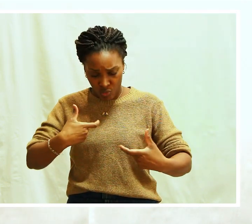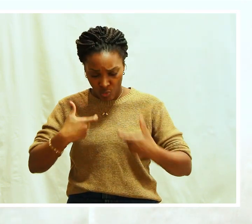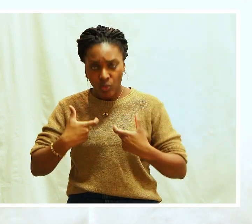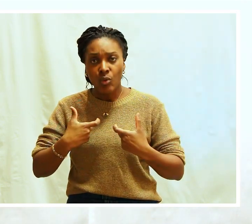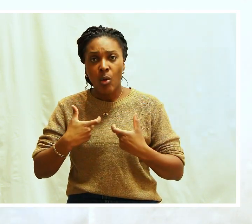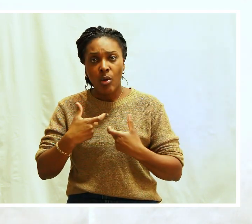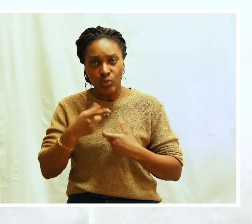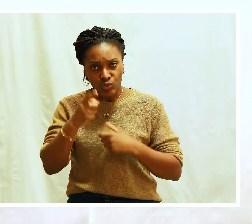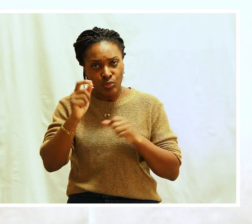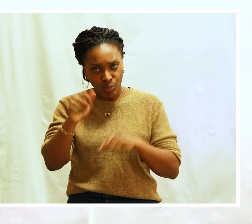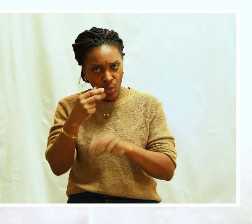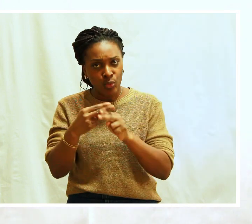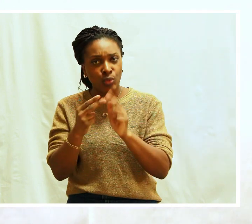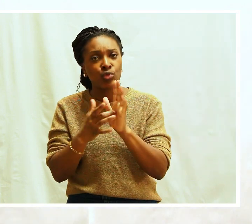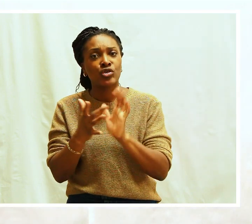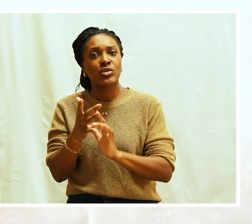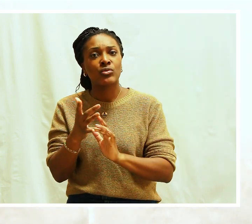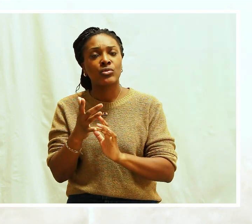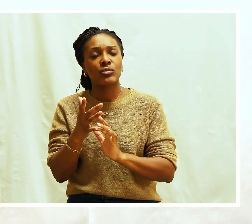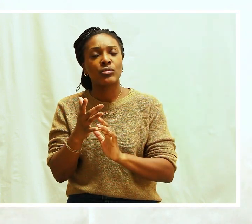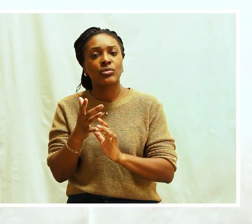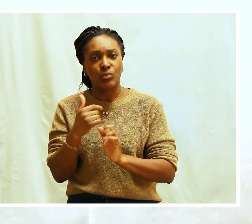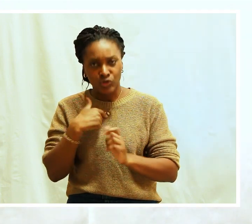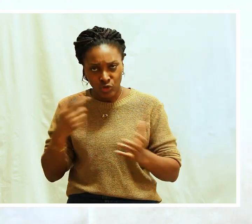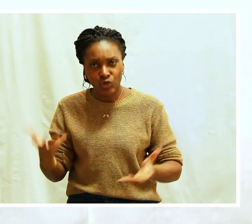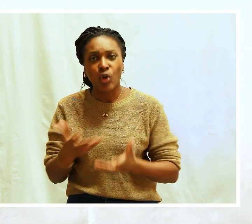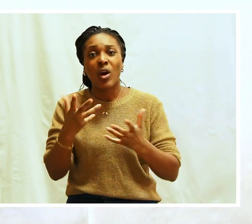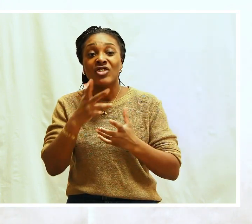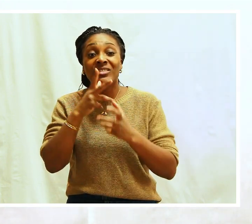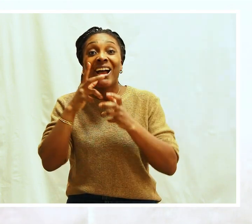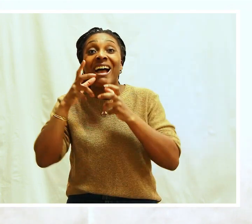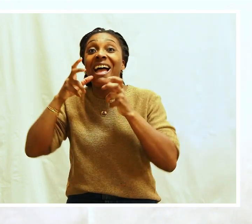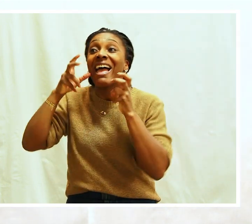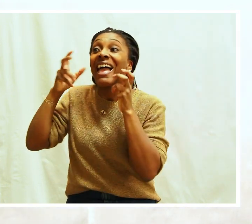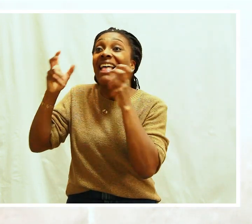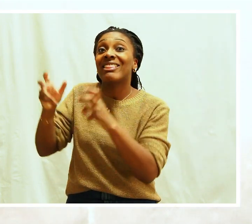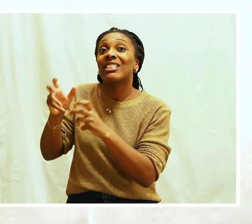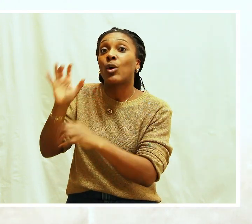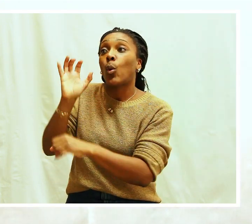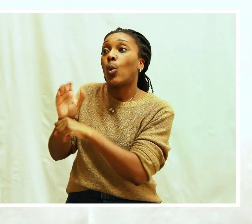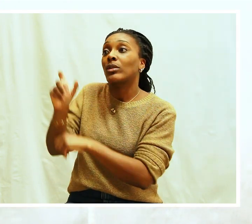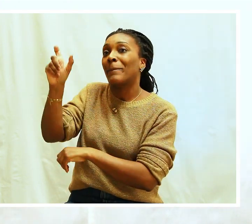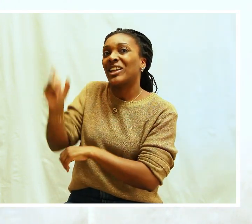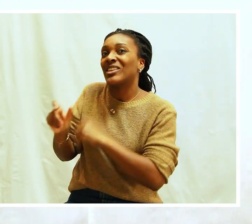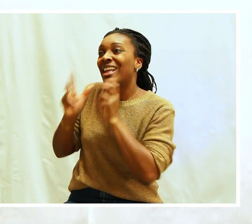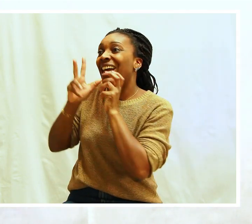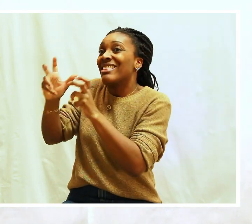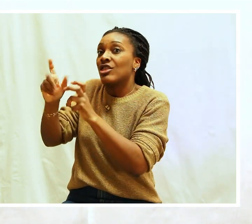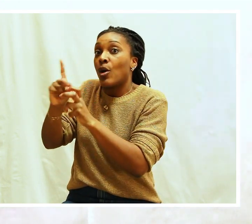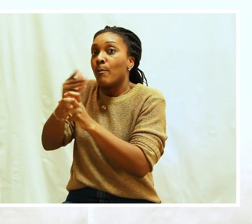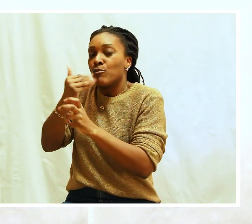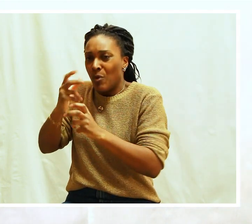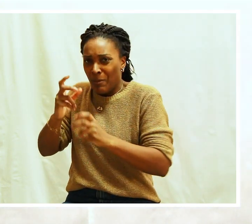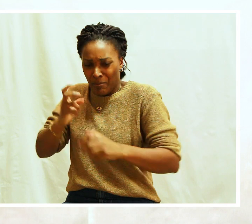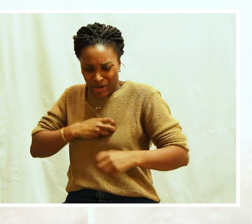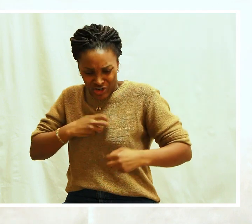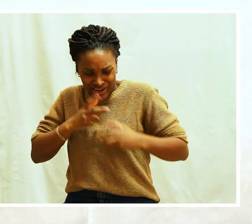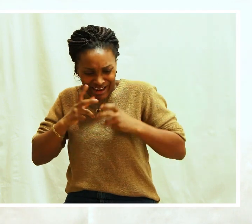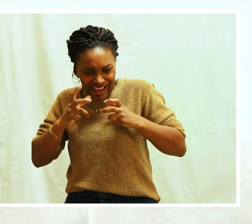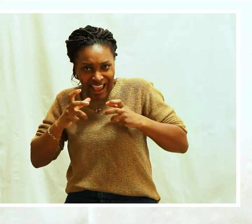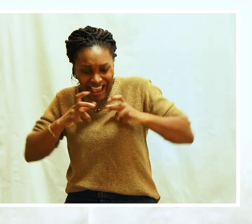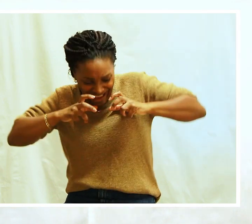le nom de Jésus et je t'encourage à cela. Que ta haine se détourne et se tourne maintenant contre le péché qui est là et que tu en